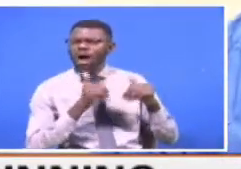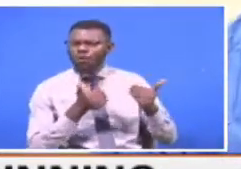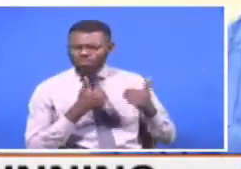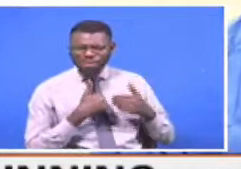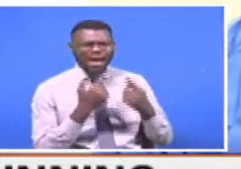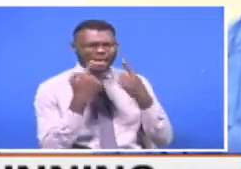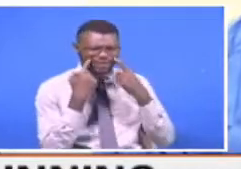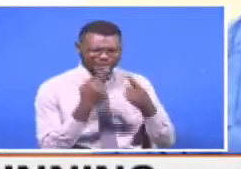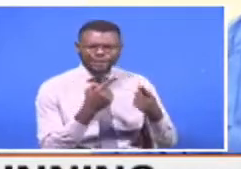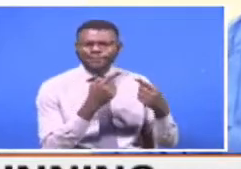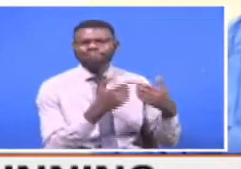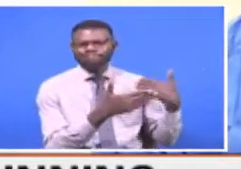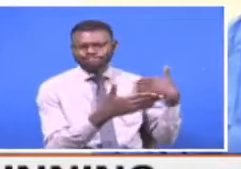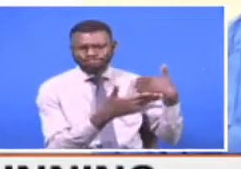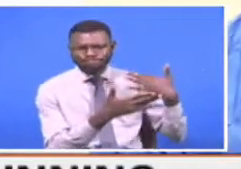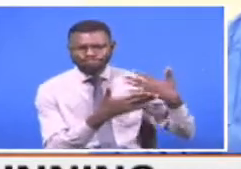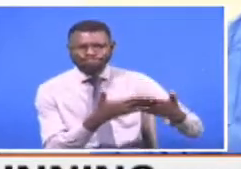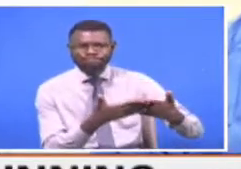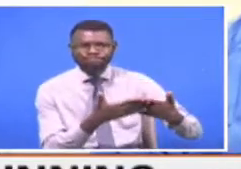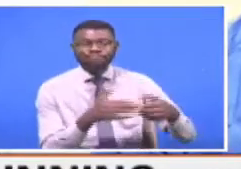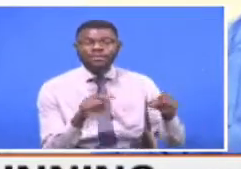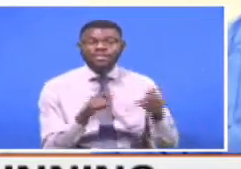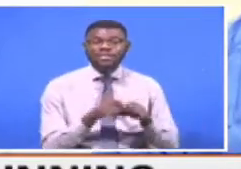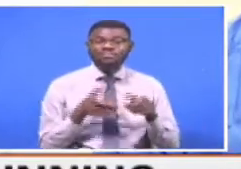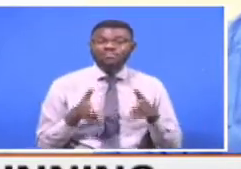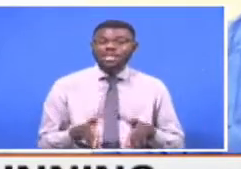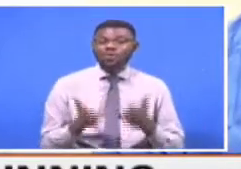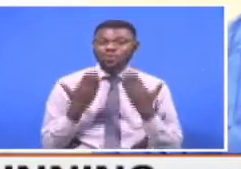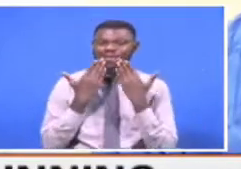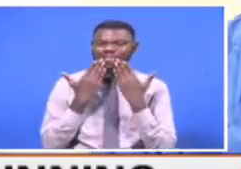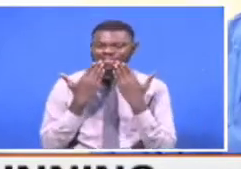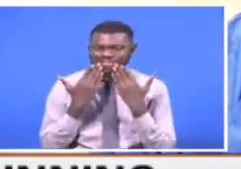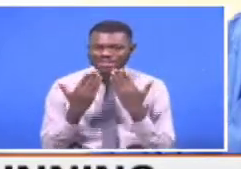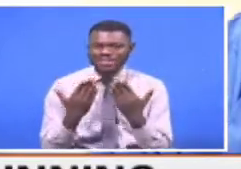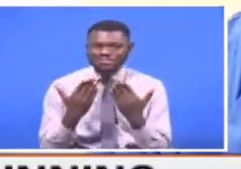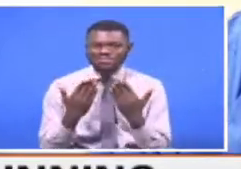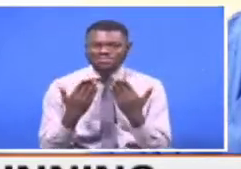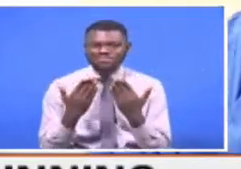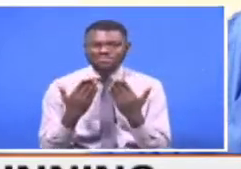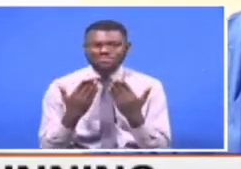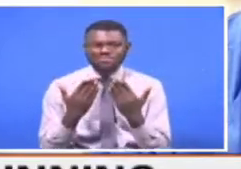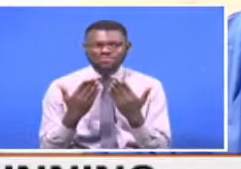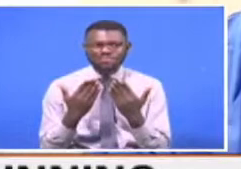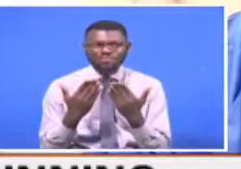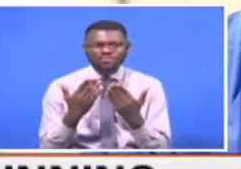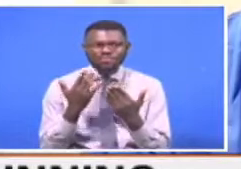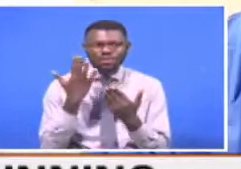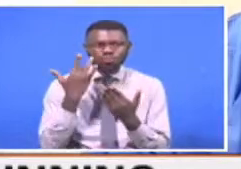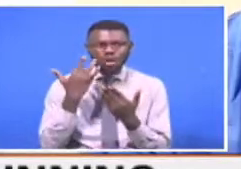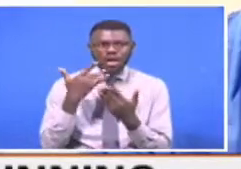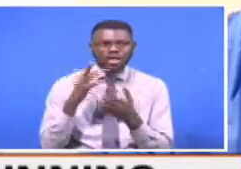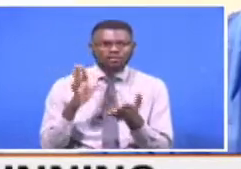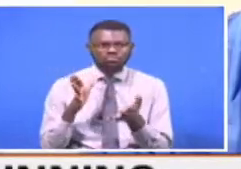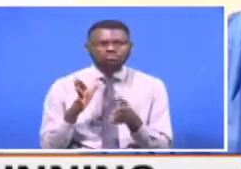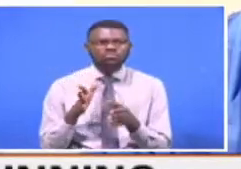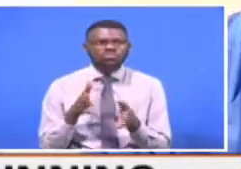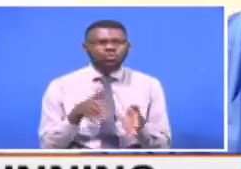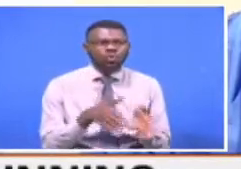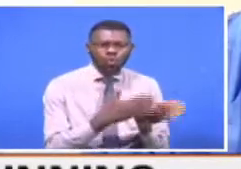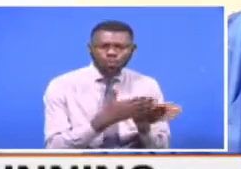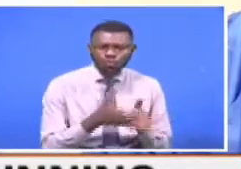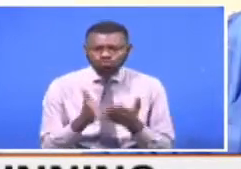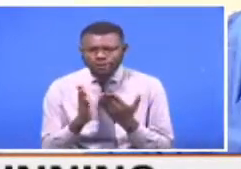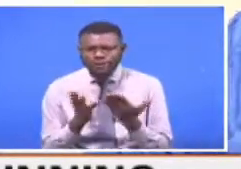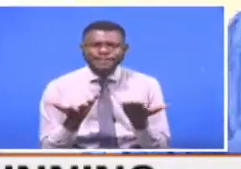sana. Sasa nilikuwa namshukuru sana kwa confiance yenye amenipatia kuweza